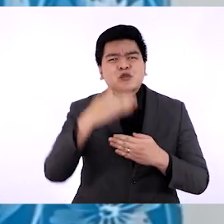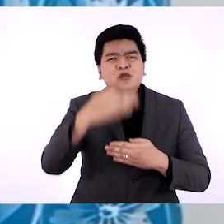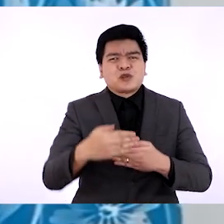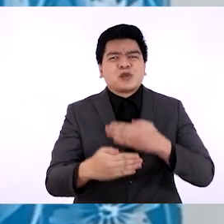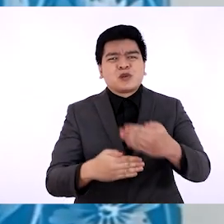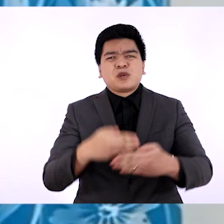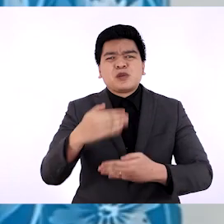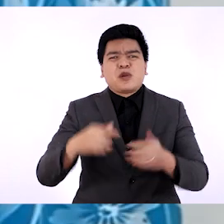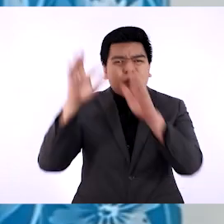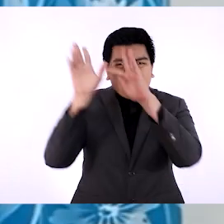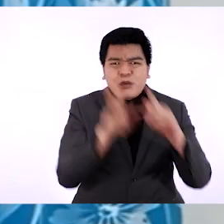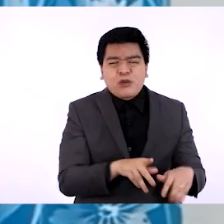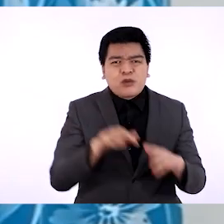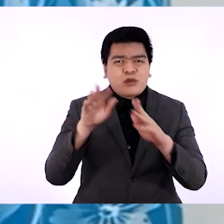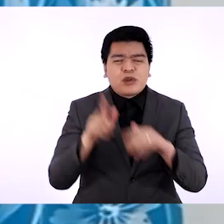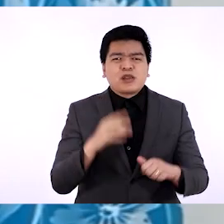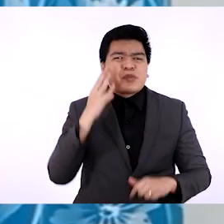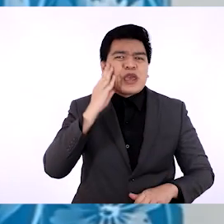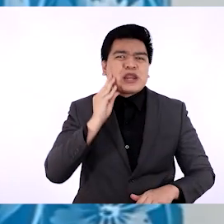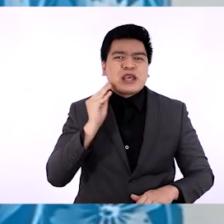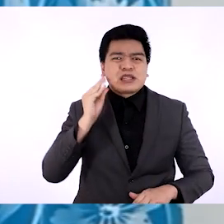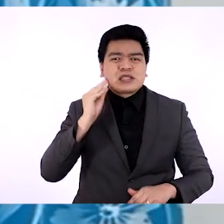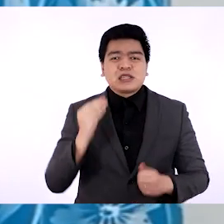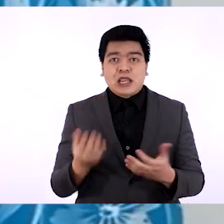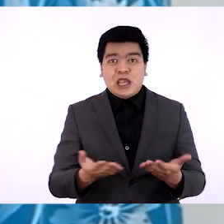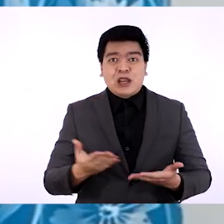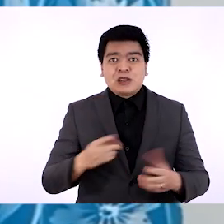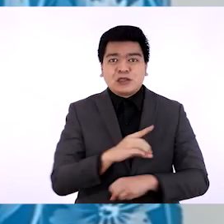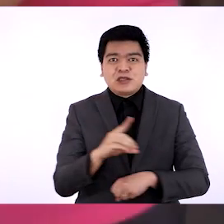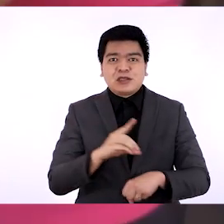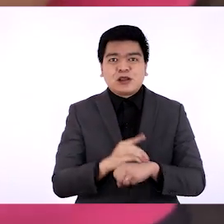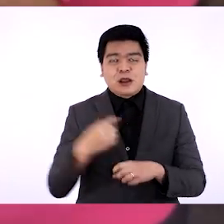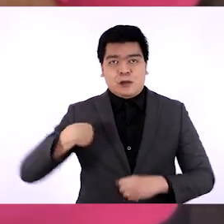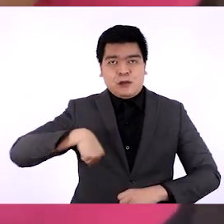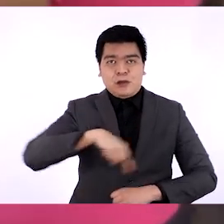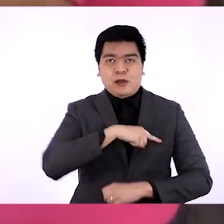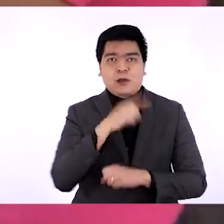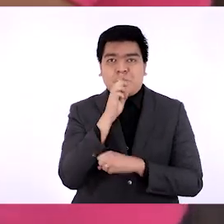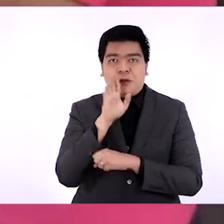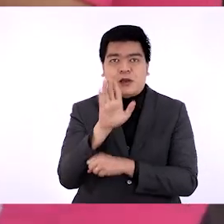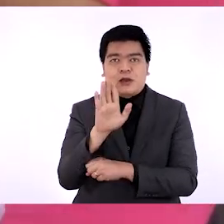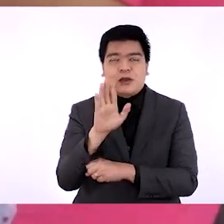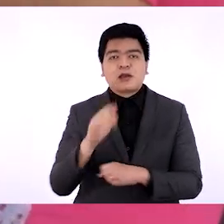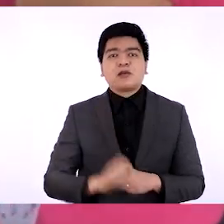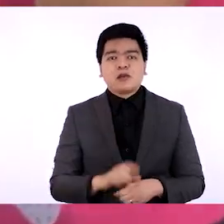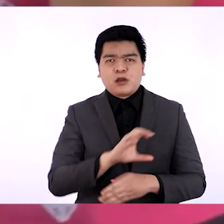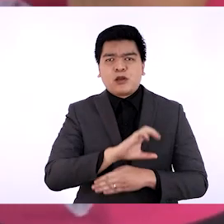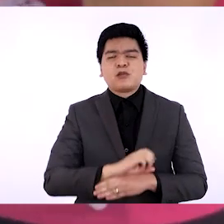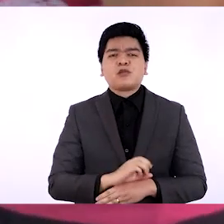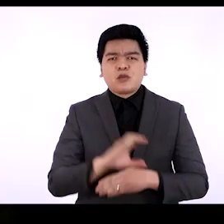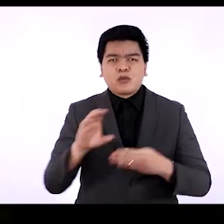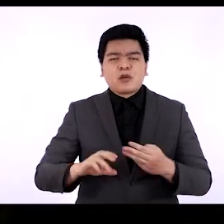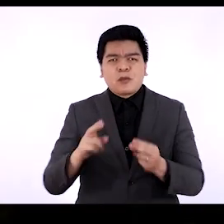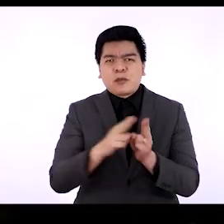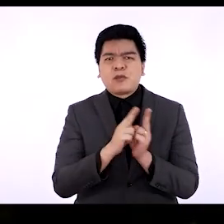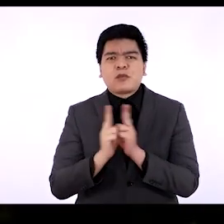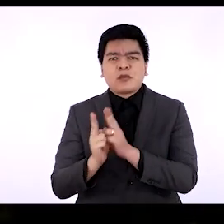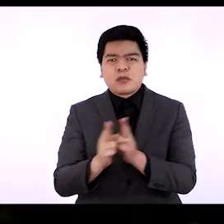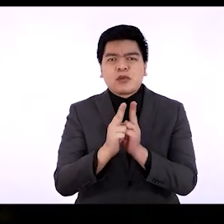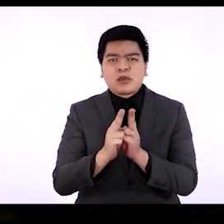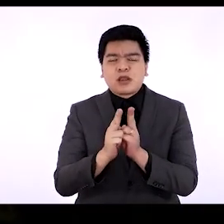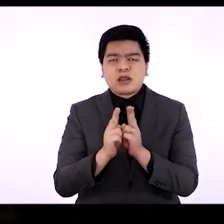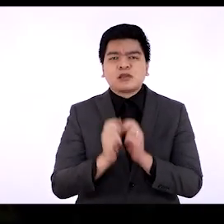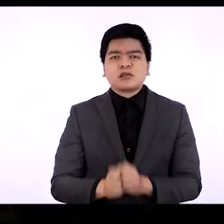mga kalamidad na naranasan po natin dito po sa aming distrito. Kami po ay nangangako na lubos po kaming magpapasakop